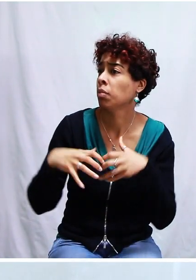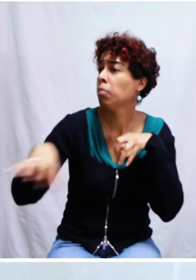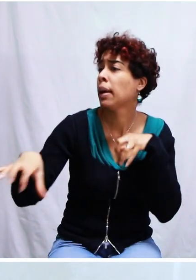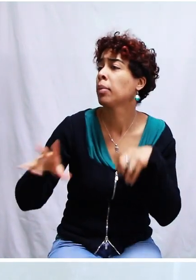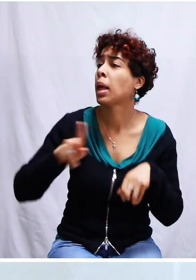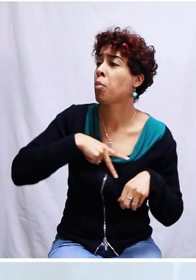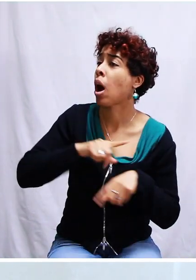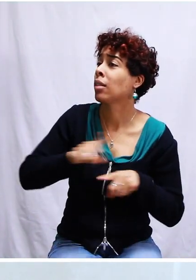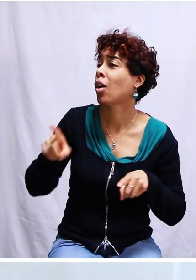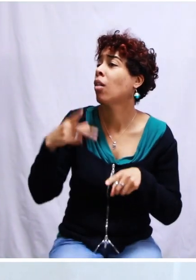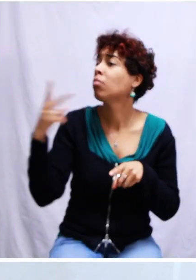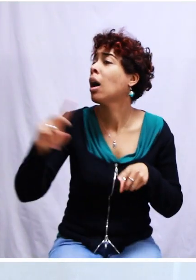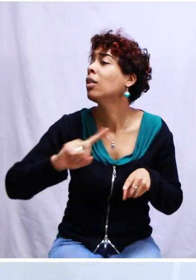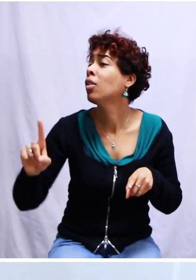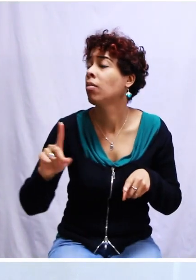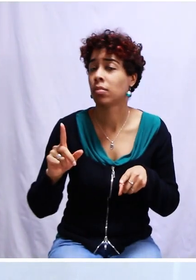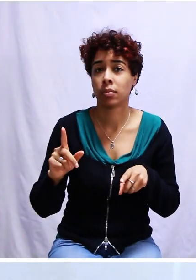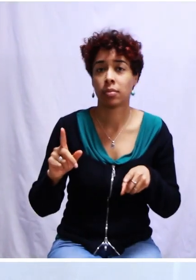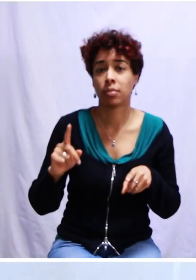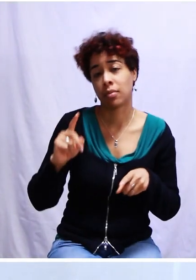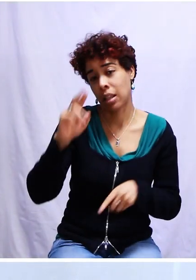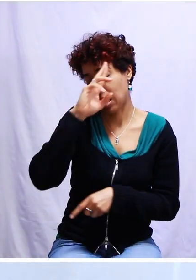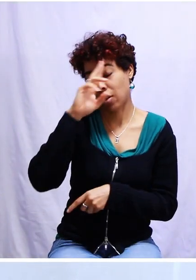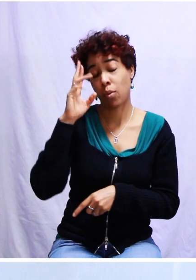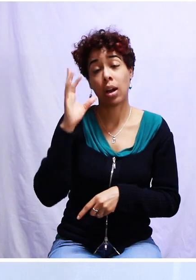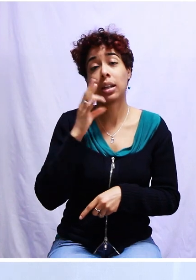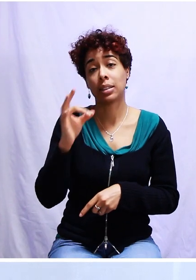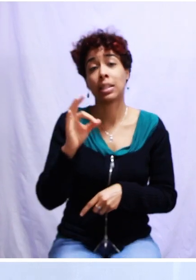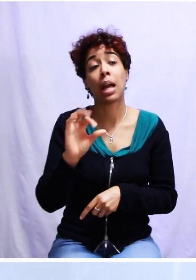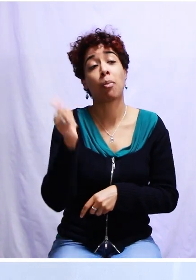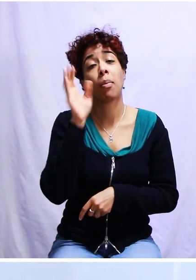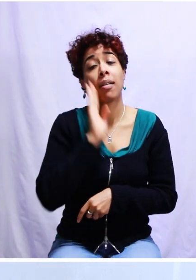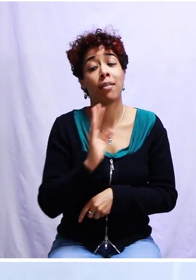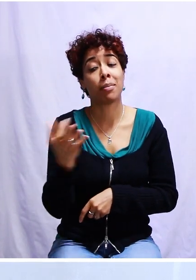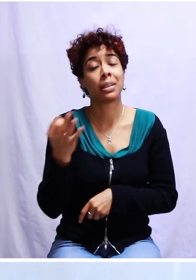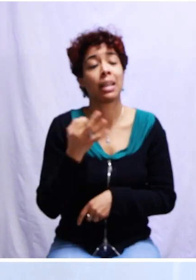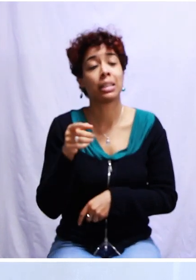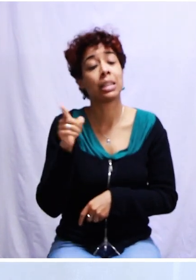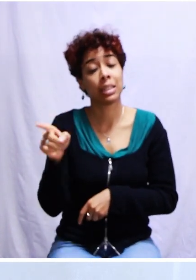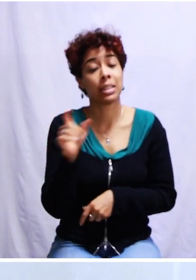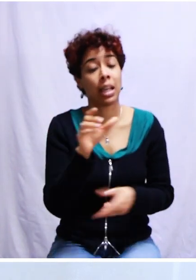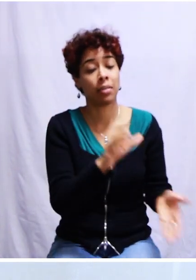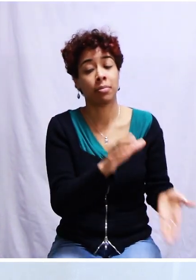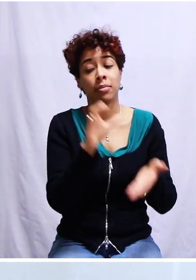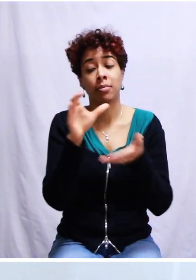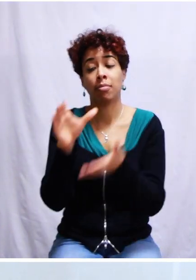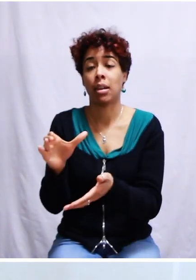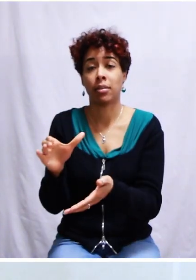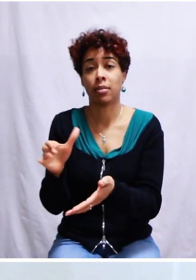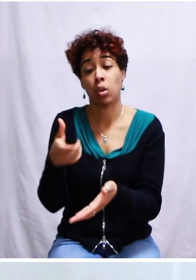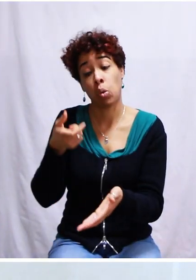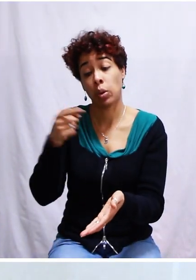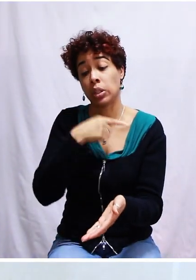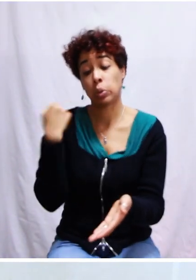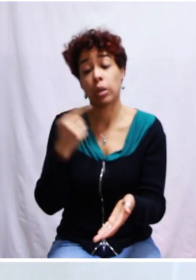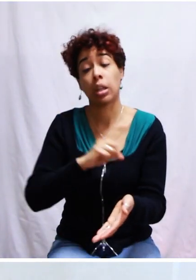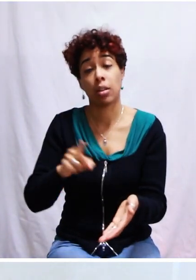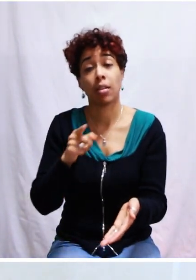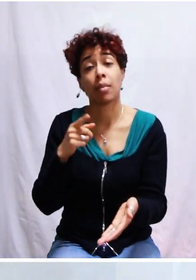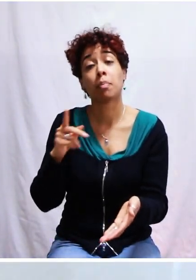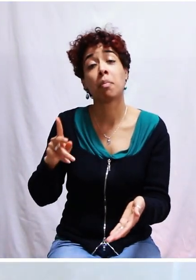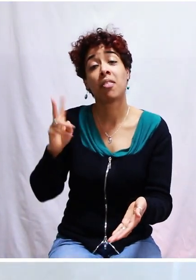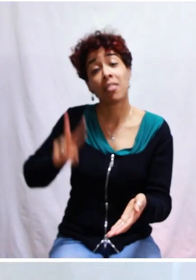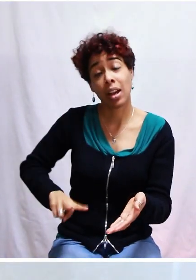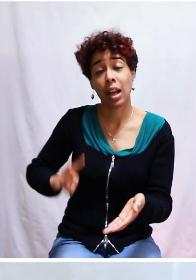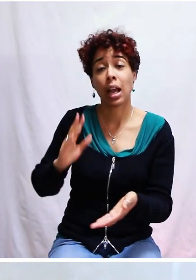coupez-le. » Et le roi, prenant la parole, dit « Donnez à la première l'enfant qui vit, et ne le faites point mourir, c'est elle qui est sa mère.